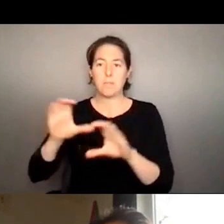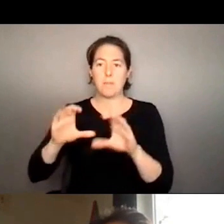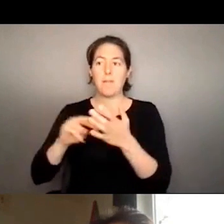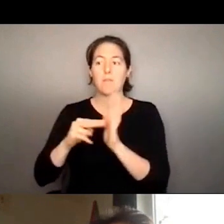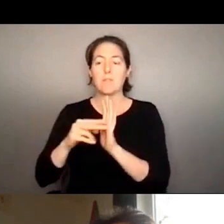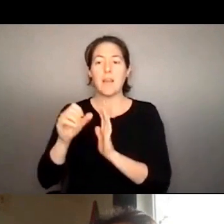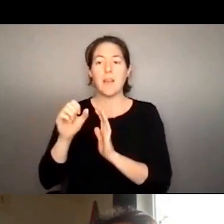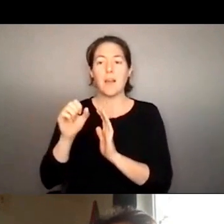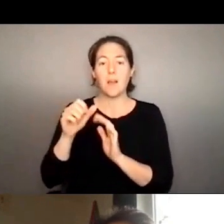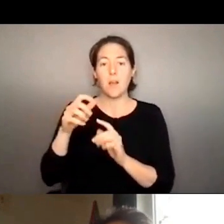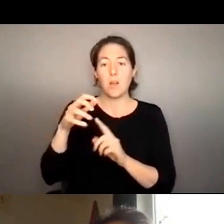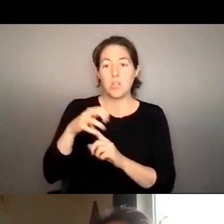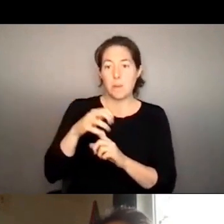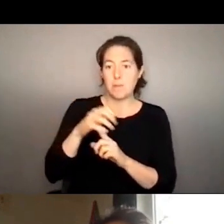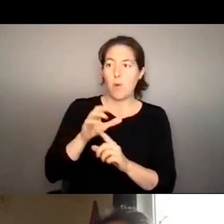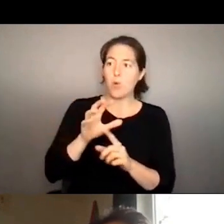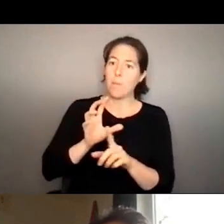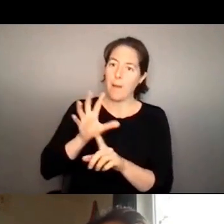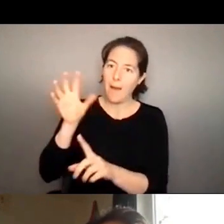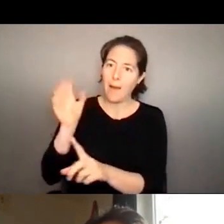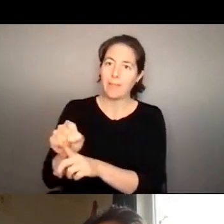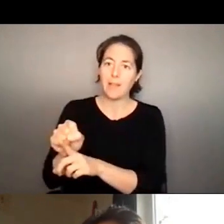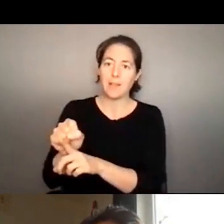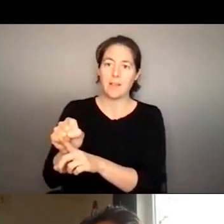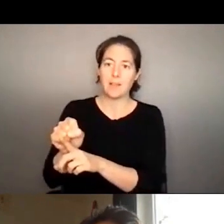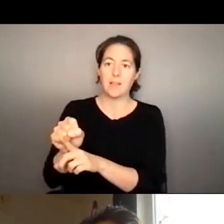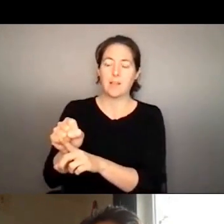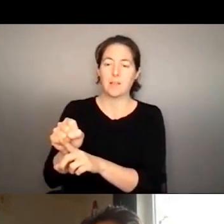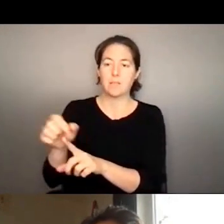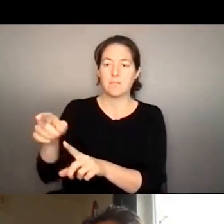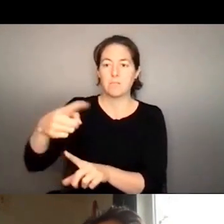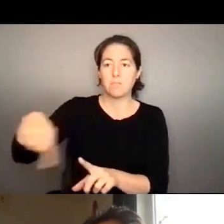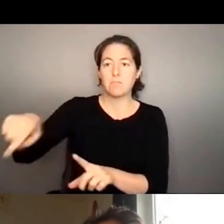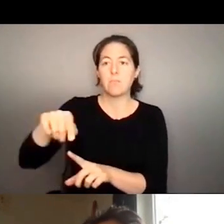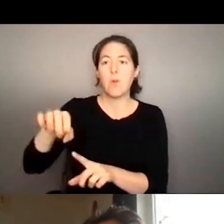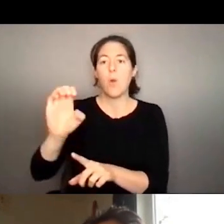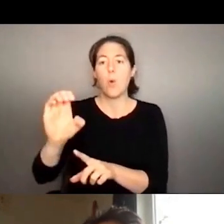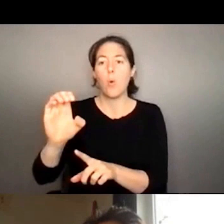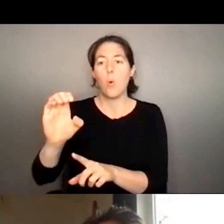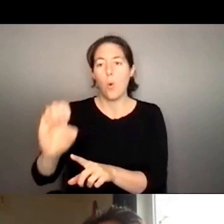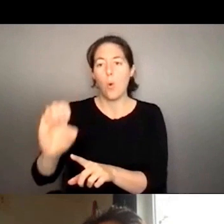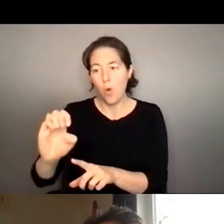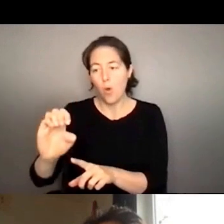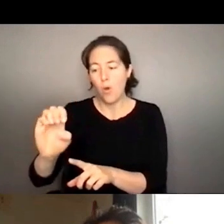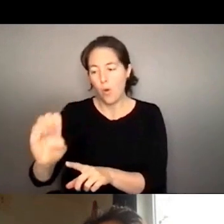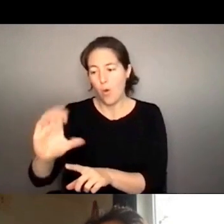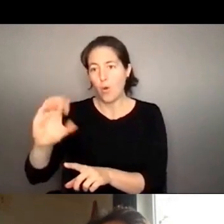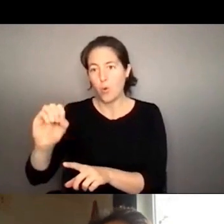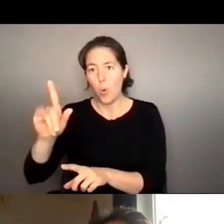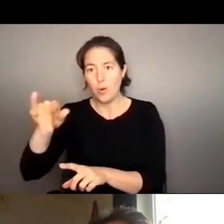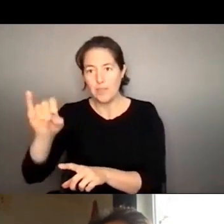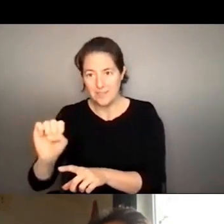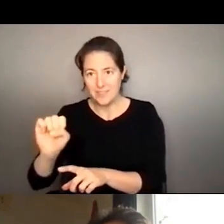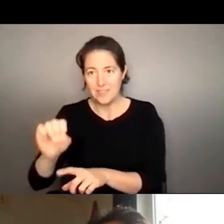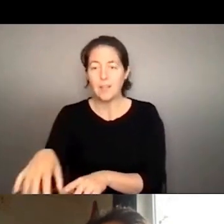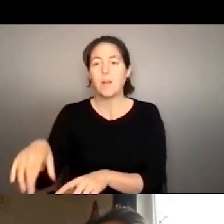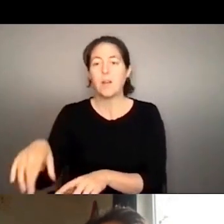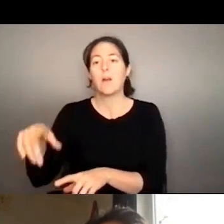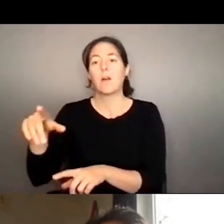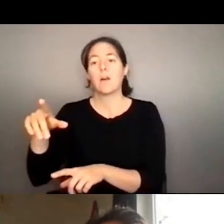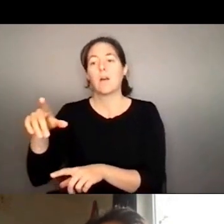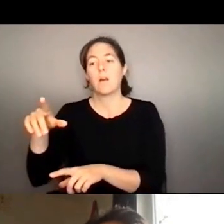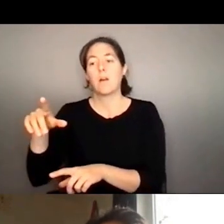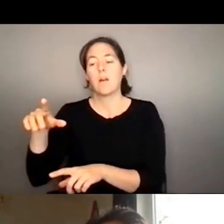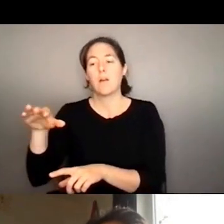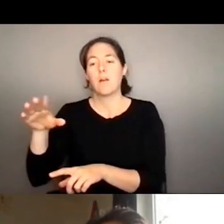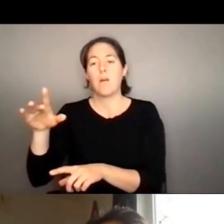aller attaquer des populations de E. coli, puis d'une série d'autres bactéries. Donc, on a une eau de porcherie qui